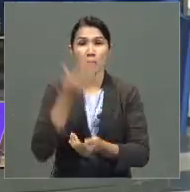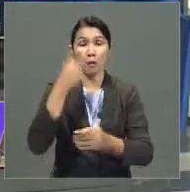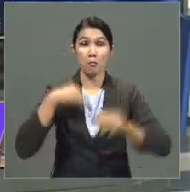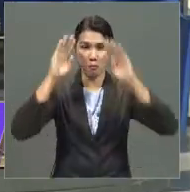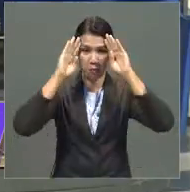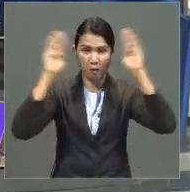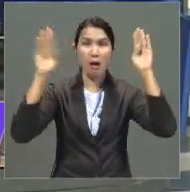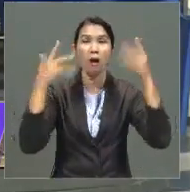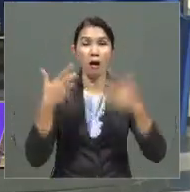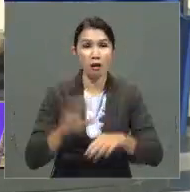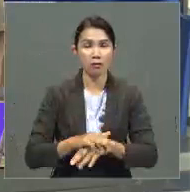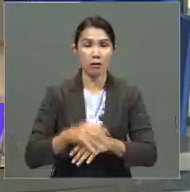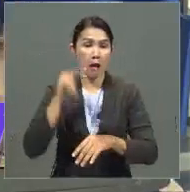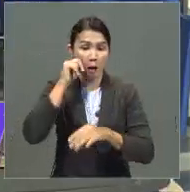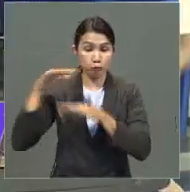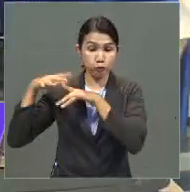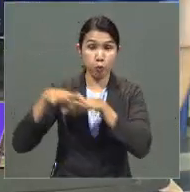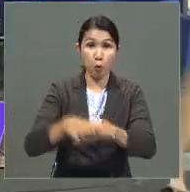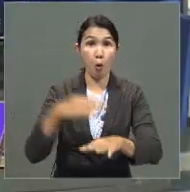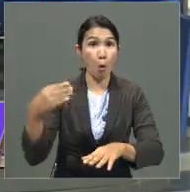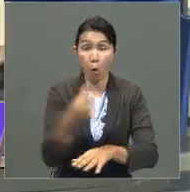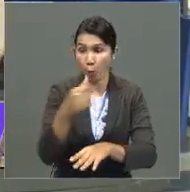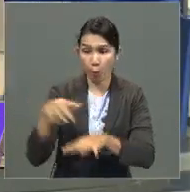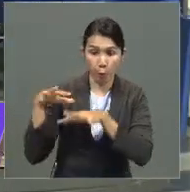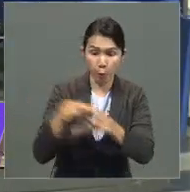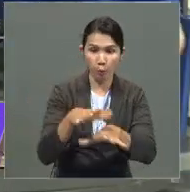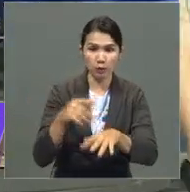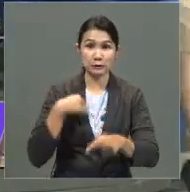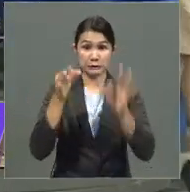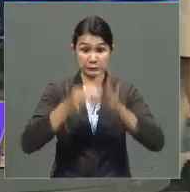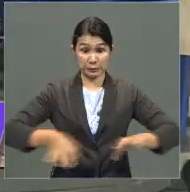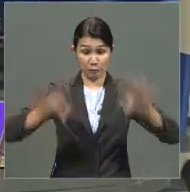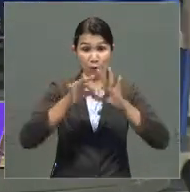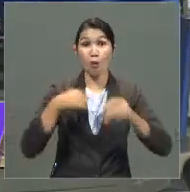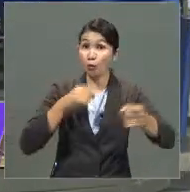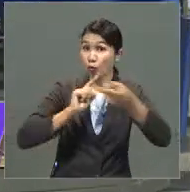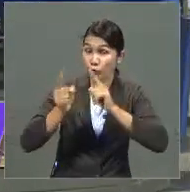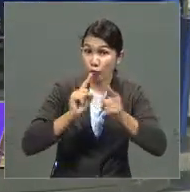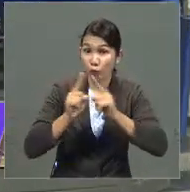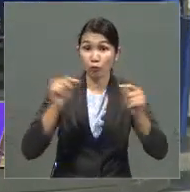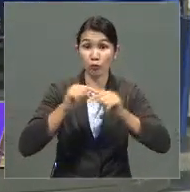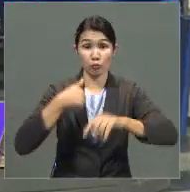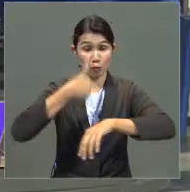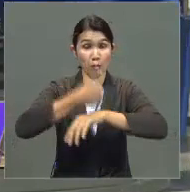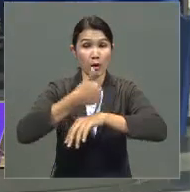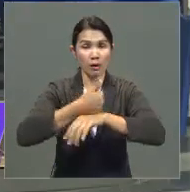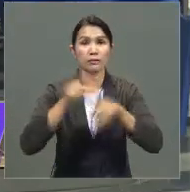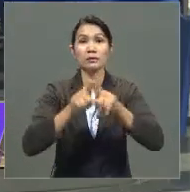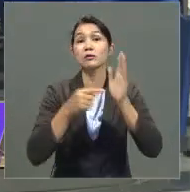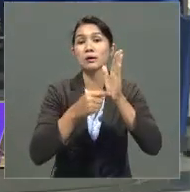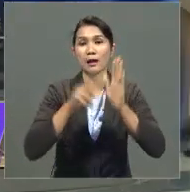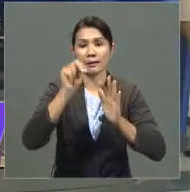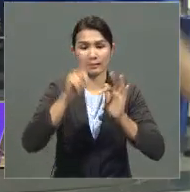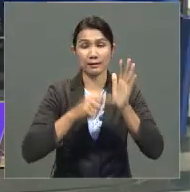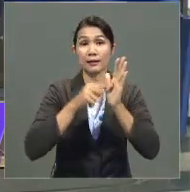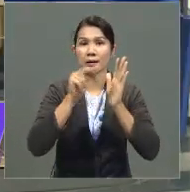ที่ผ่านมาเพราะว่าพอน้ำป่ามาเร็วเนี่ยสิ่งสำคัญที่ผมได้มีโอกาสพูดคุยกับทางผู้ว่าหลายๆจังหวัดอย่างเช่นน่านสิ่งส